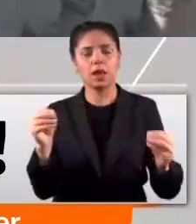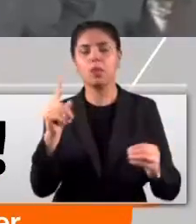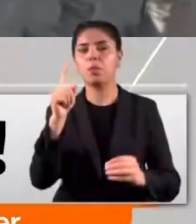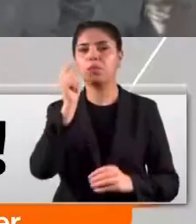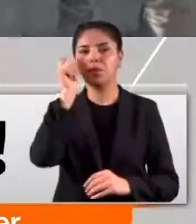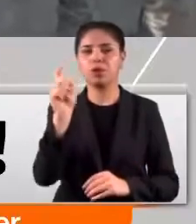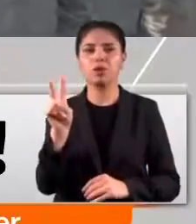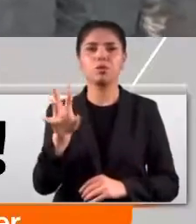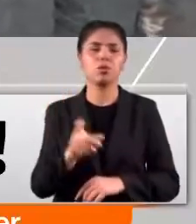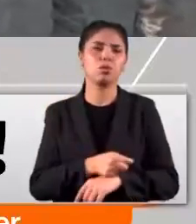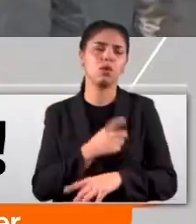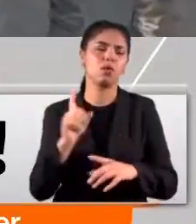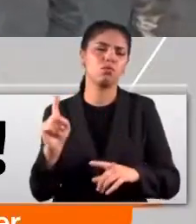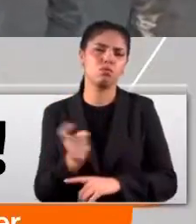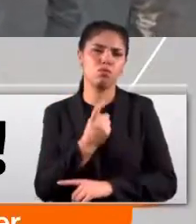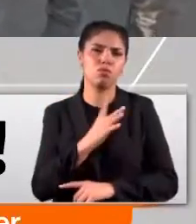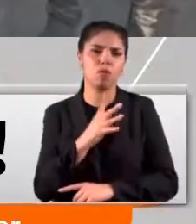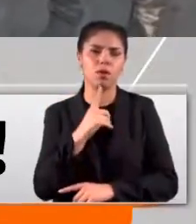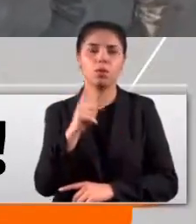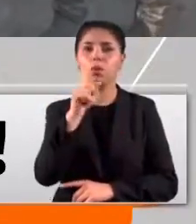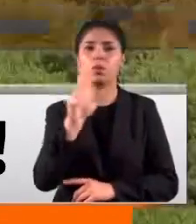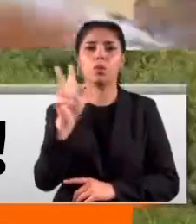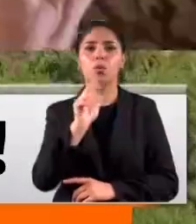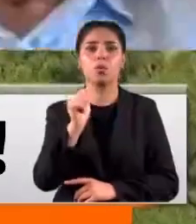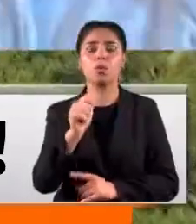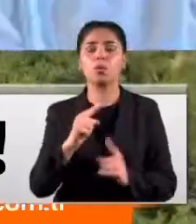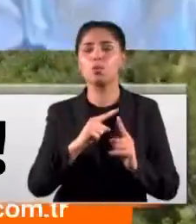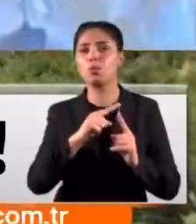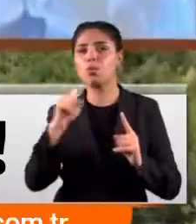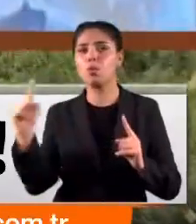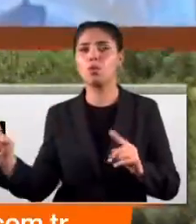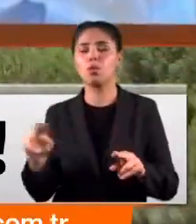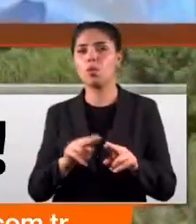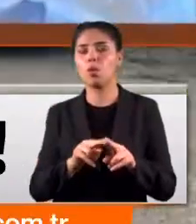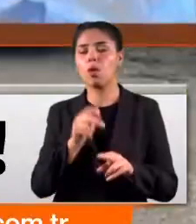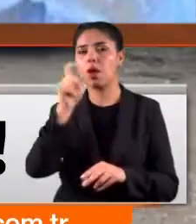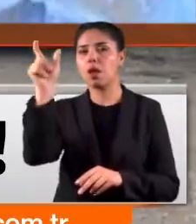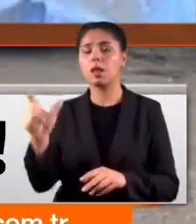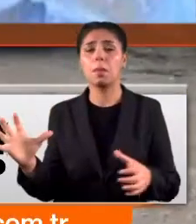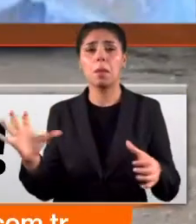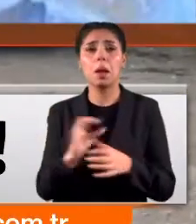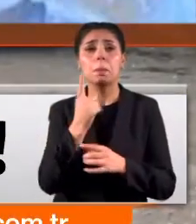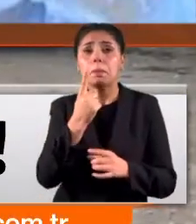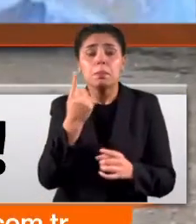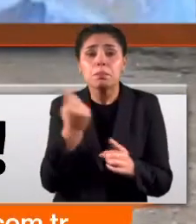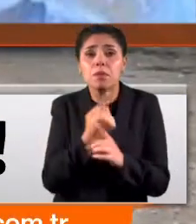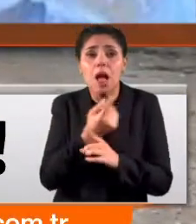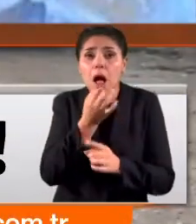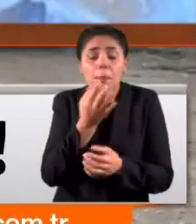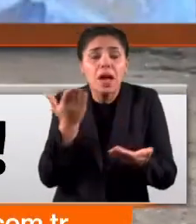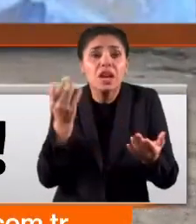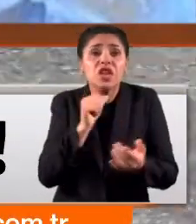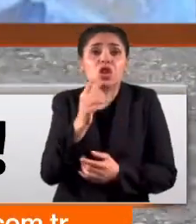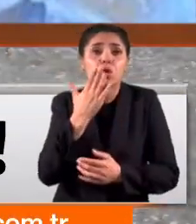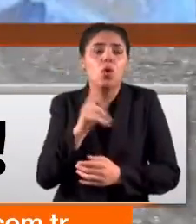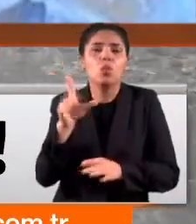24 saat içinde bulunduğunu söyledi. 130 gün boyunca Korhan Berzek'e ait hiçbir ize rastlayamadık. Burada gizemli bir durum var,